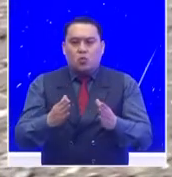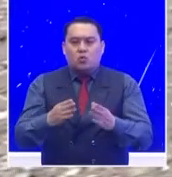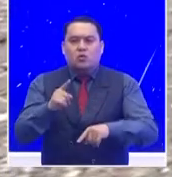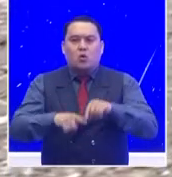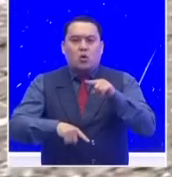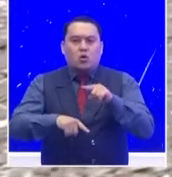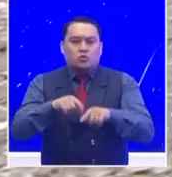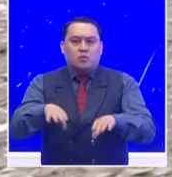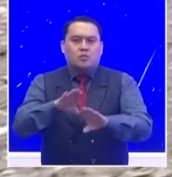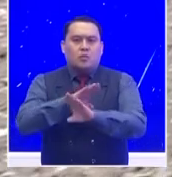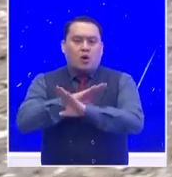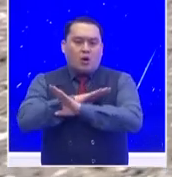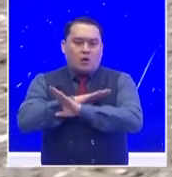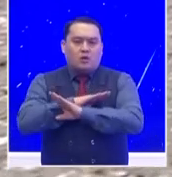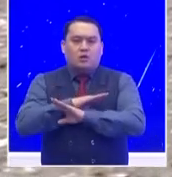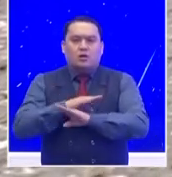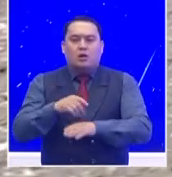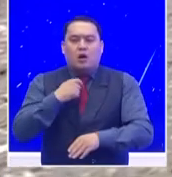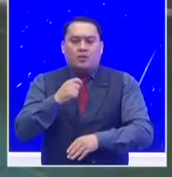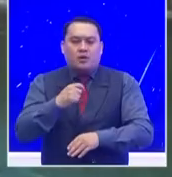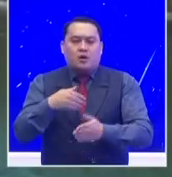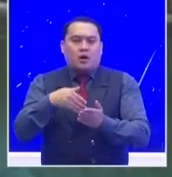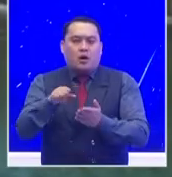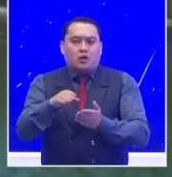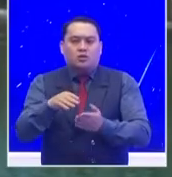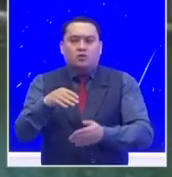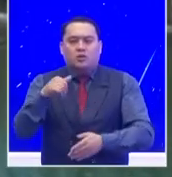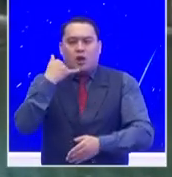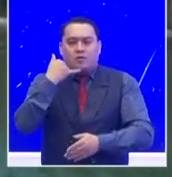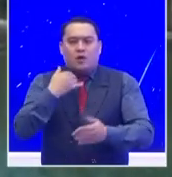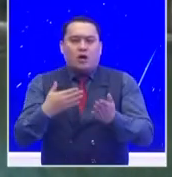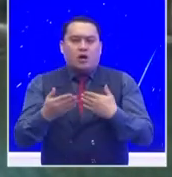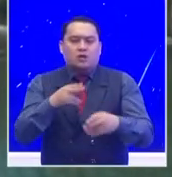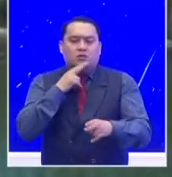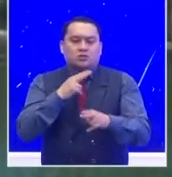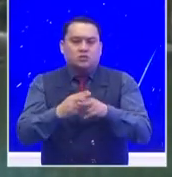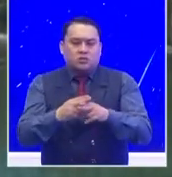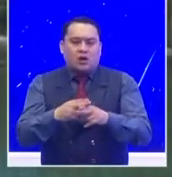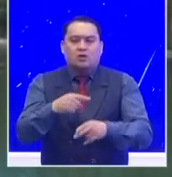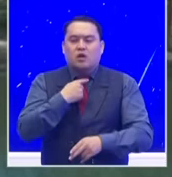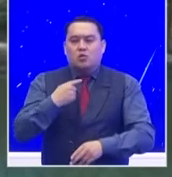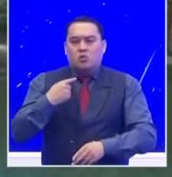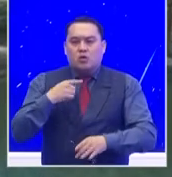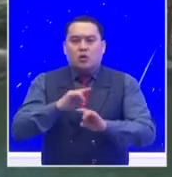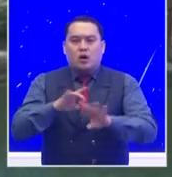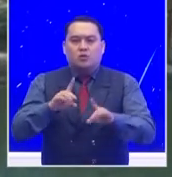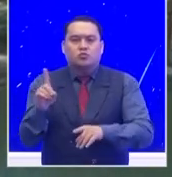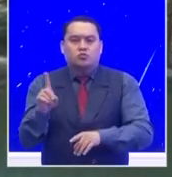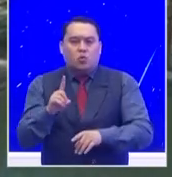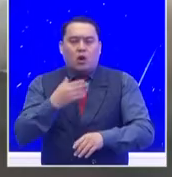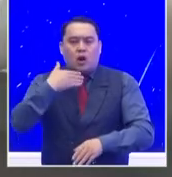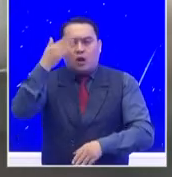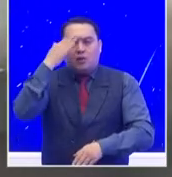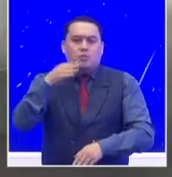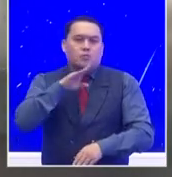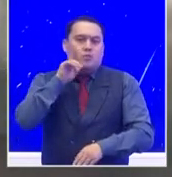родных и близких погибшего. Давать комментарии на камеру они отказались. В ходе телефонного разговора сестра 30-летнего талдыкурганца рассказала, что нынешним летом